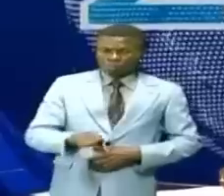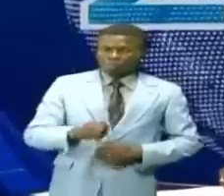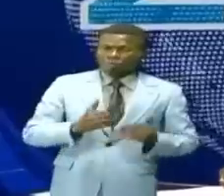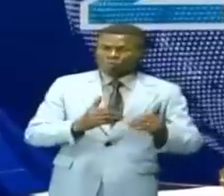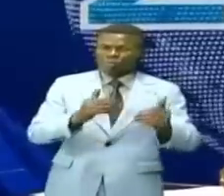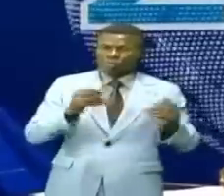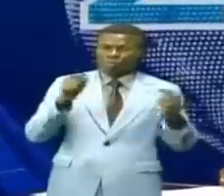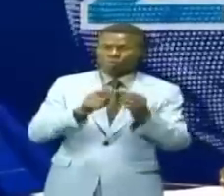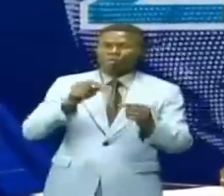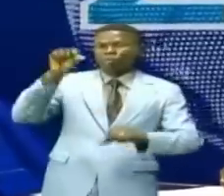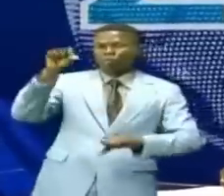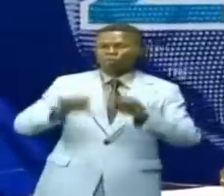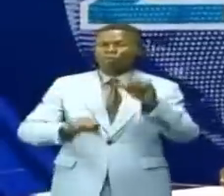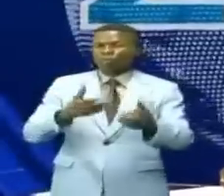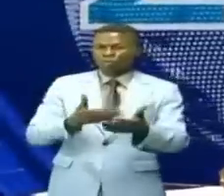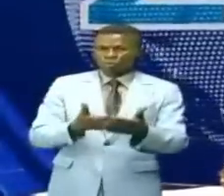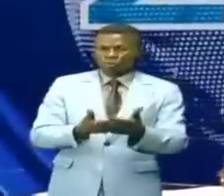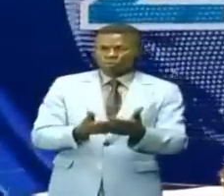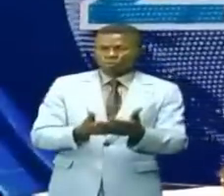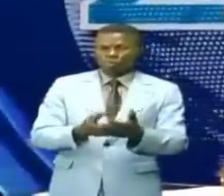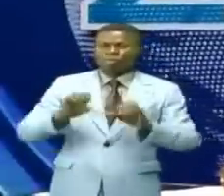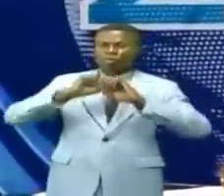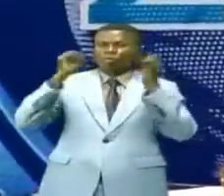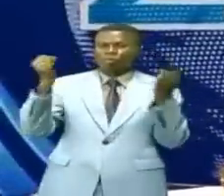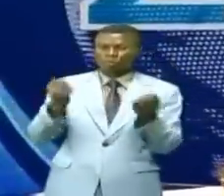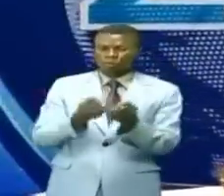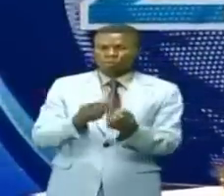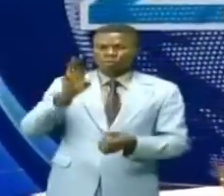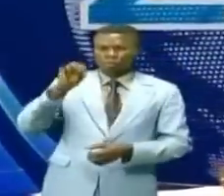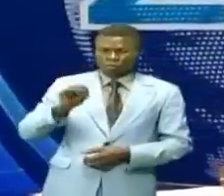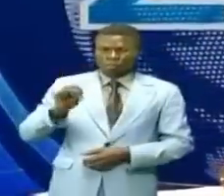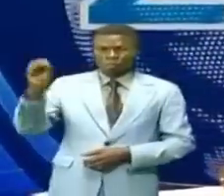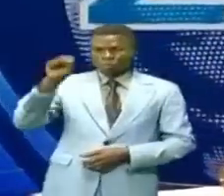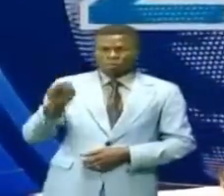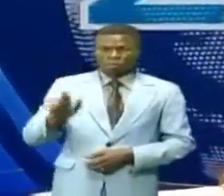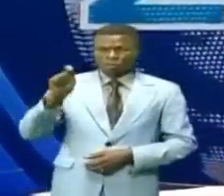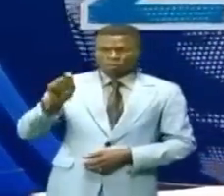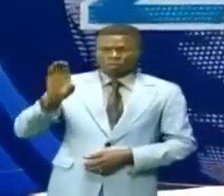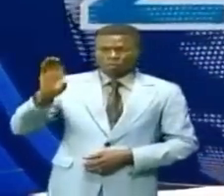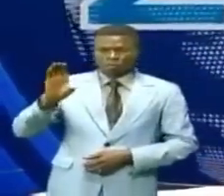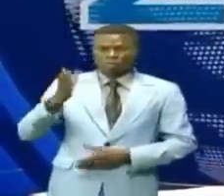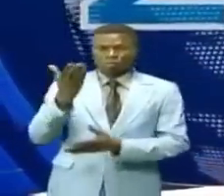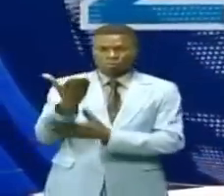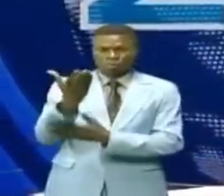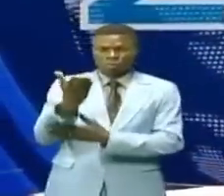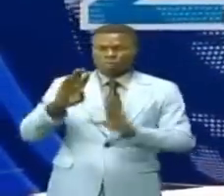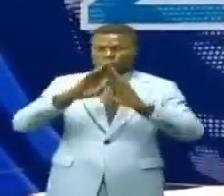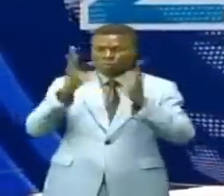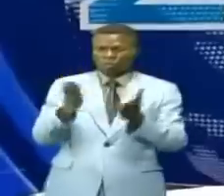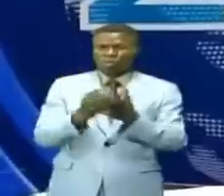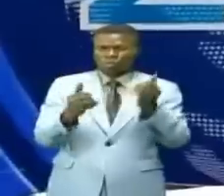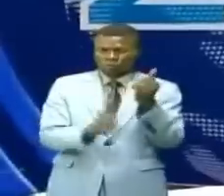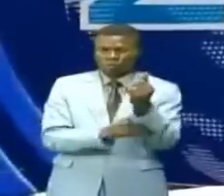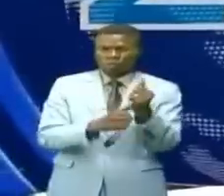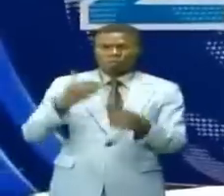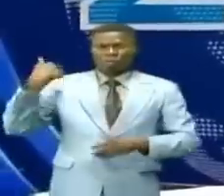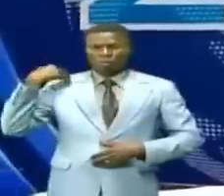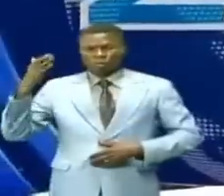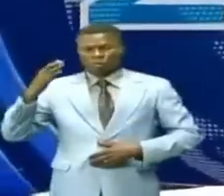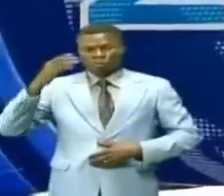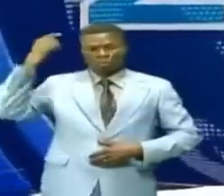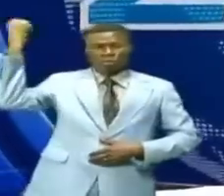un but inavoué. La société MCTC souhaite porter à l'attention de l'opinion publique nationale